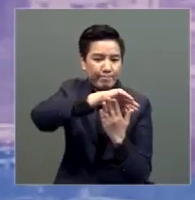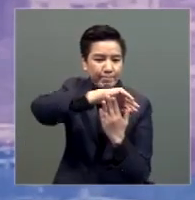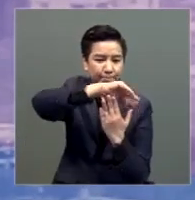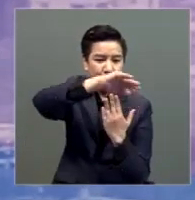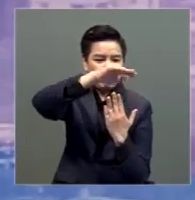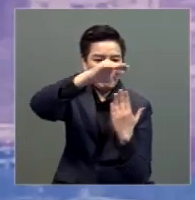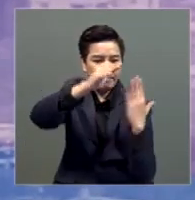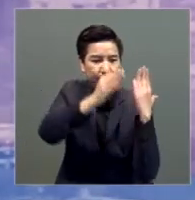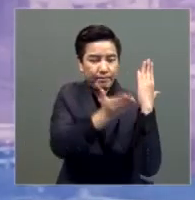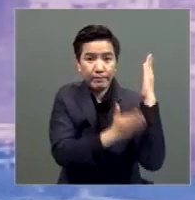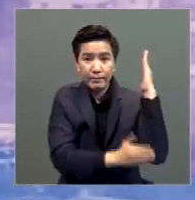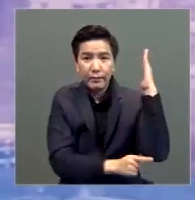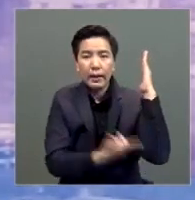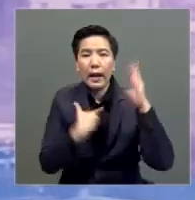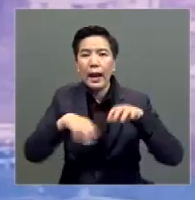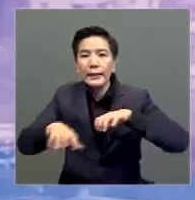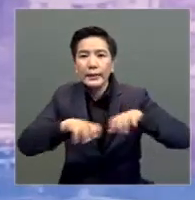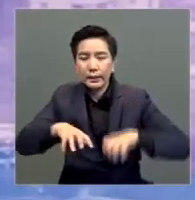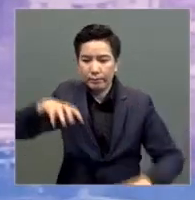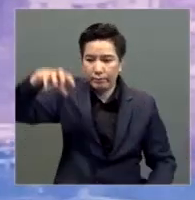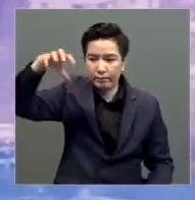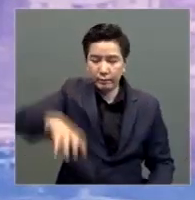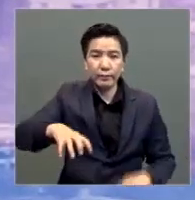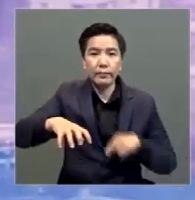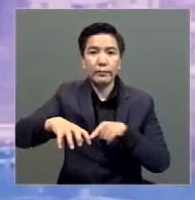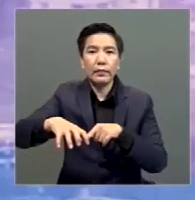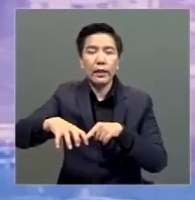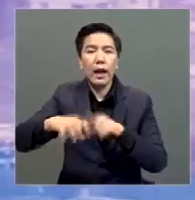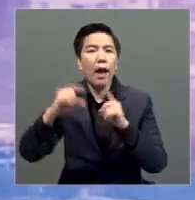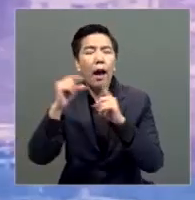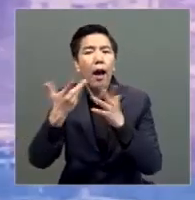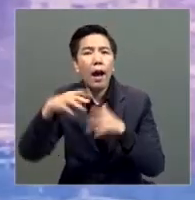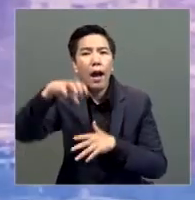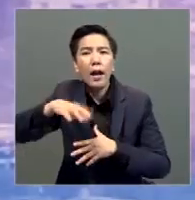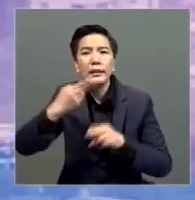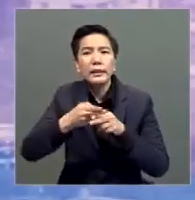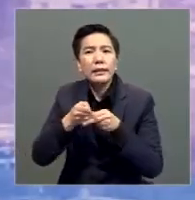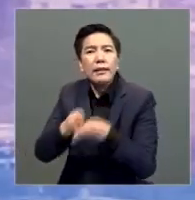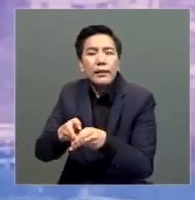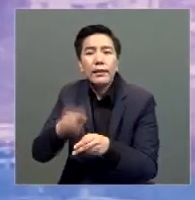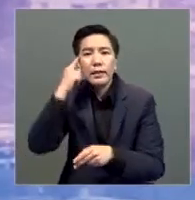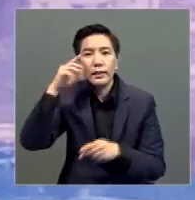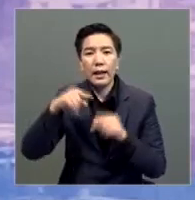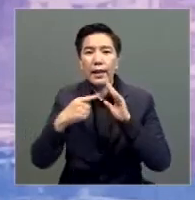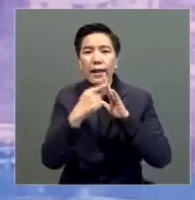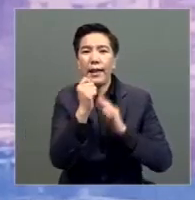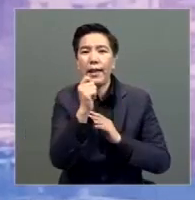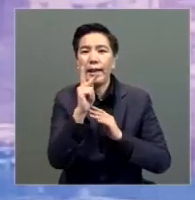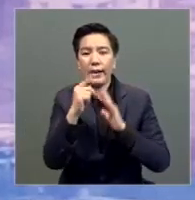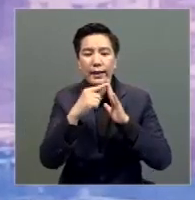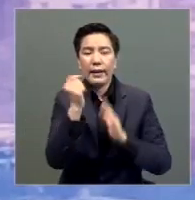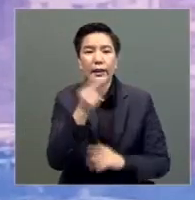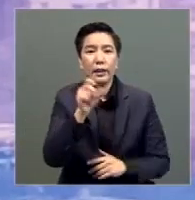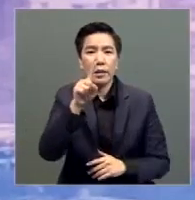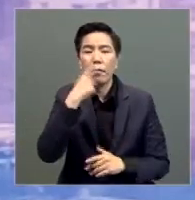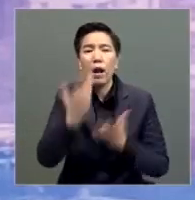ยจัดที่เอกเทศคำว่าที่เอกเทศนั้นเป็นศัพท์ในกฎหมายโรคติดต่อว่าหมายถึงสถานที่